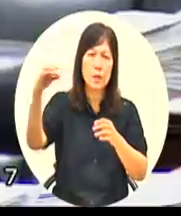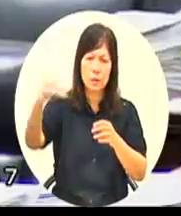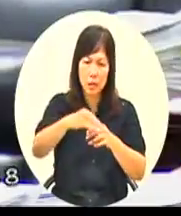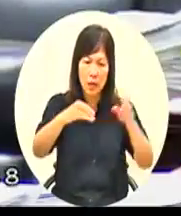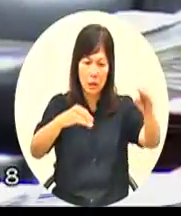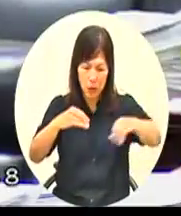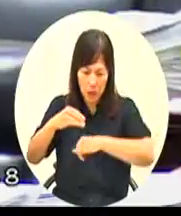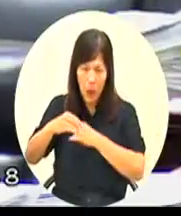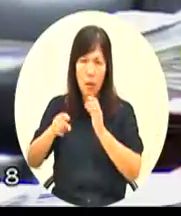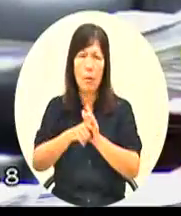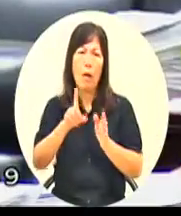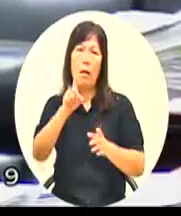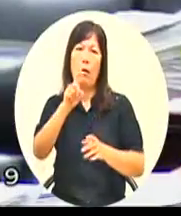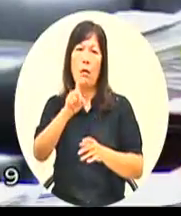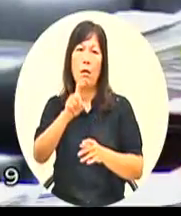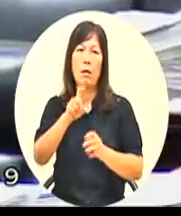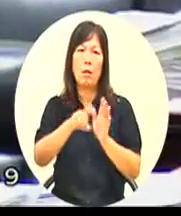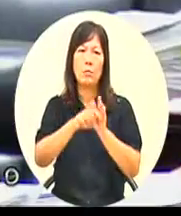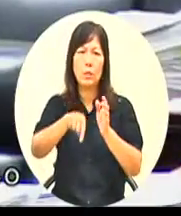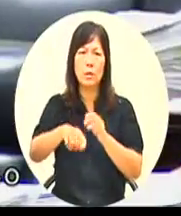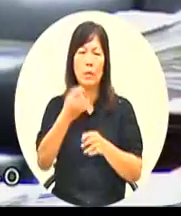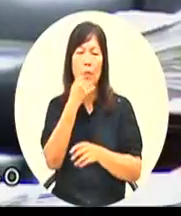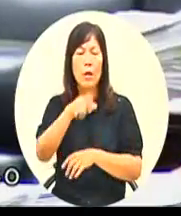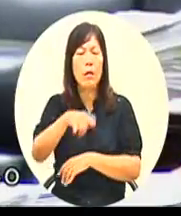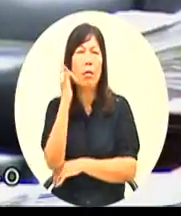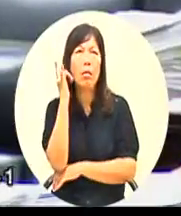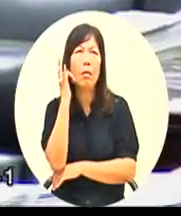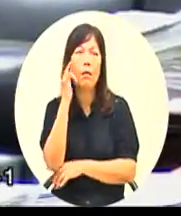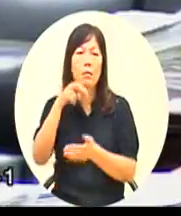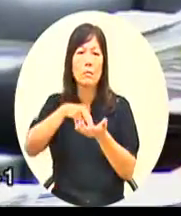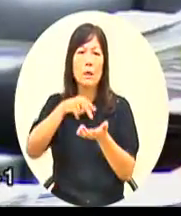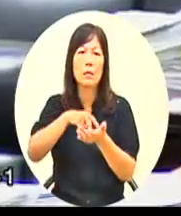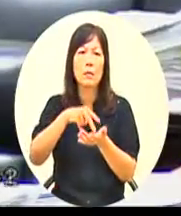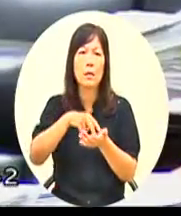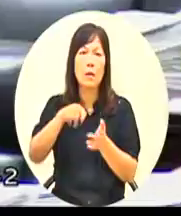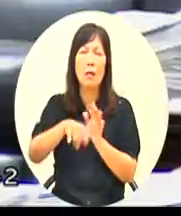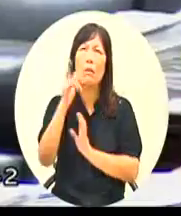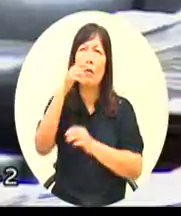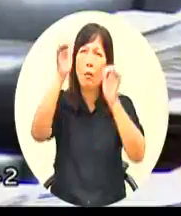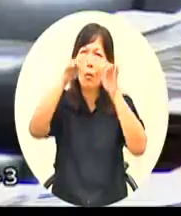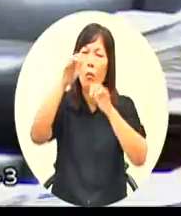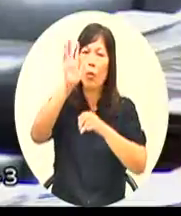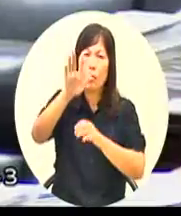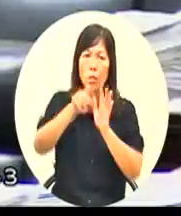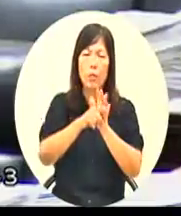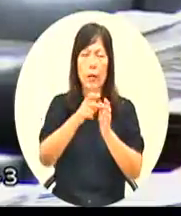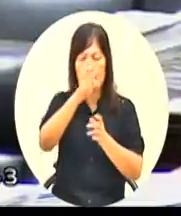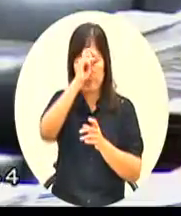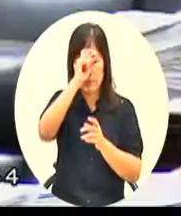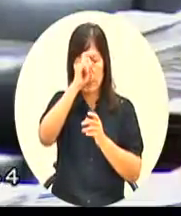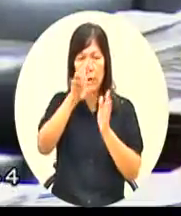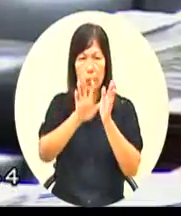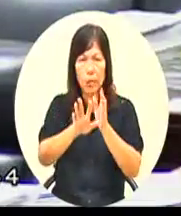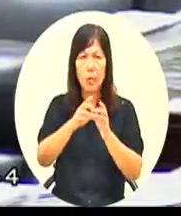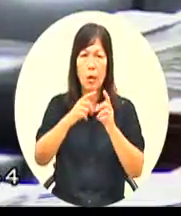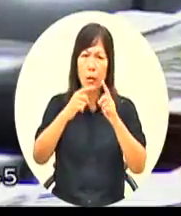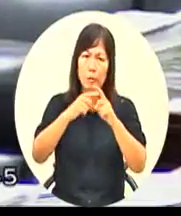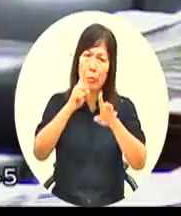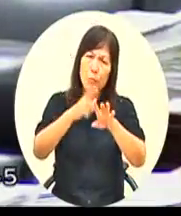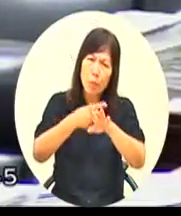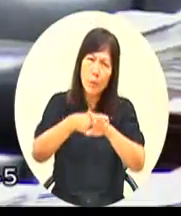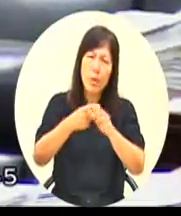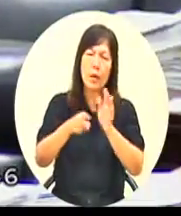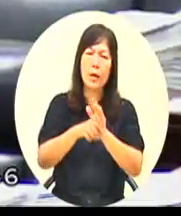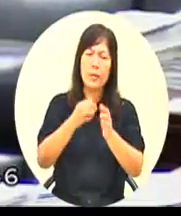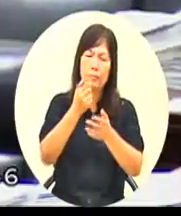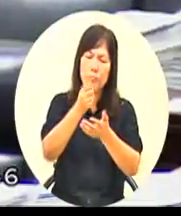能的。所以他们在那边真的只能在那边曝晒而已，那或者是在那边被淋雨而已。所以我们一直期待说人性化的一点，拜托你们